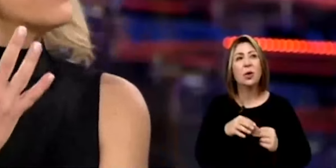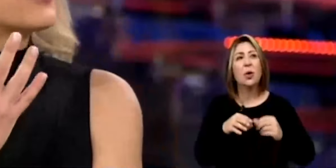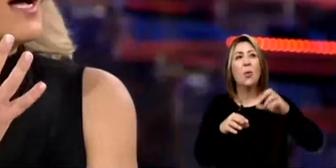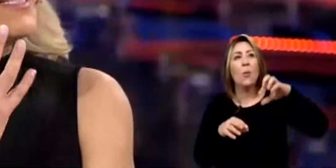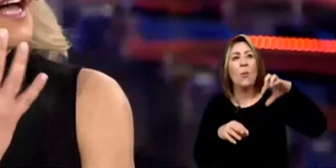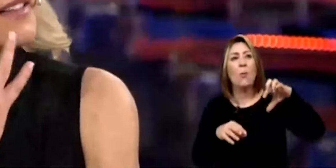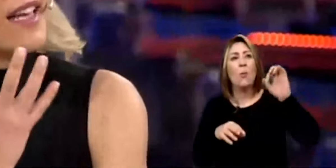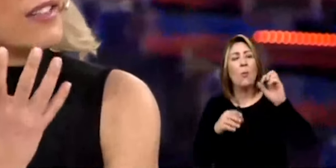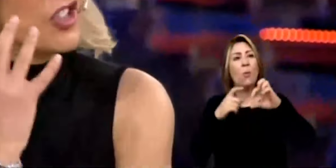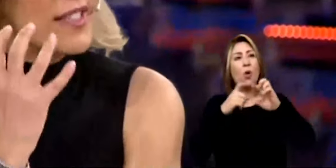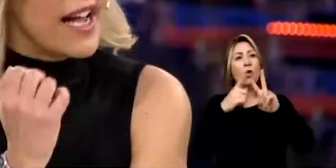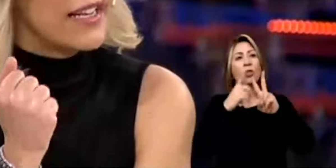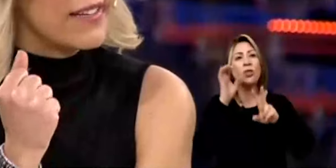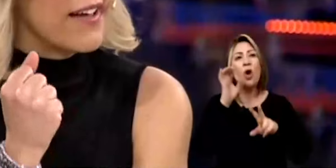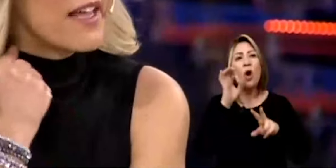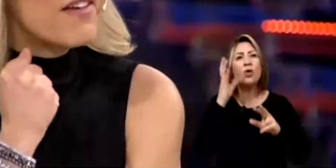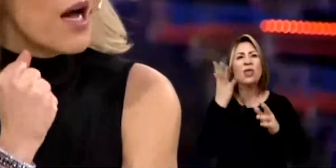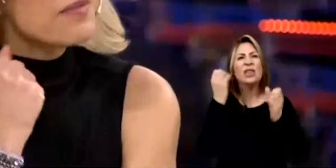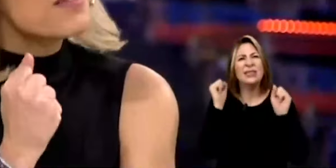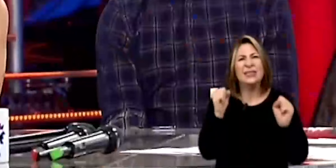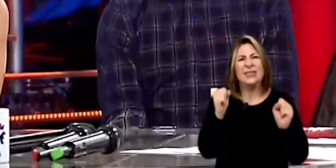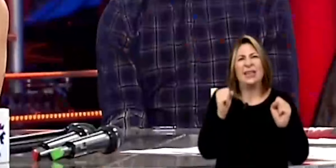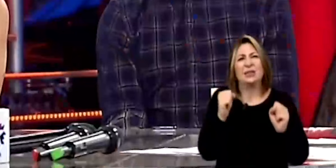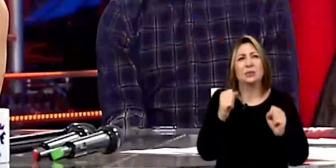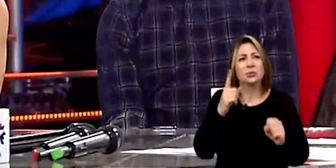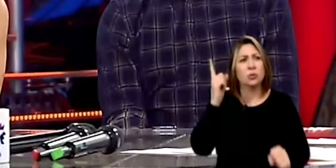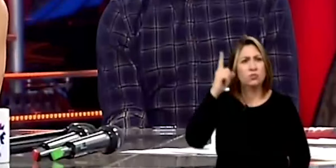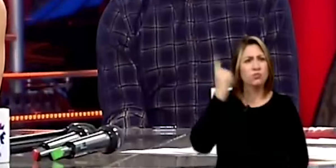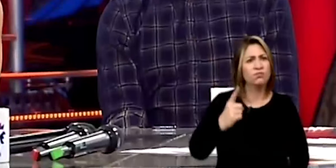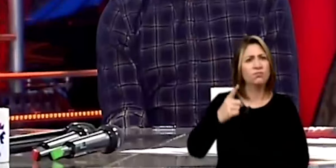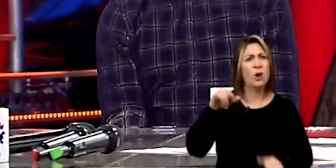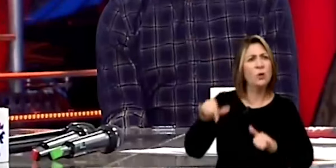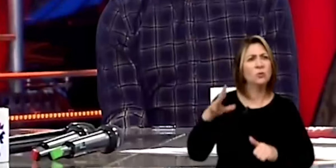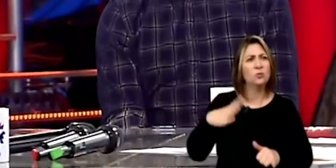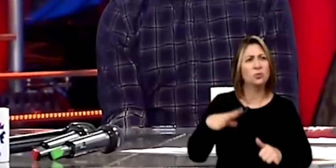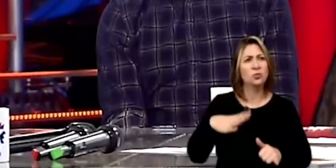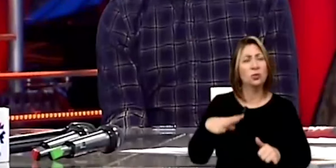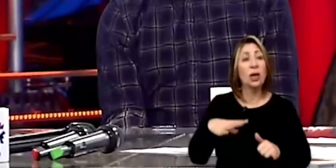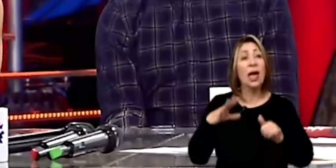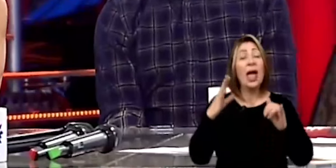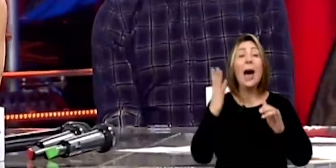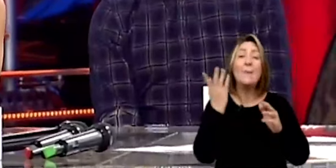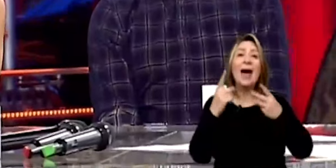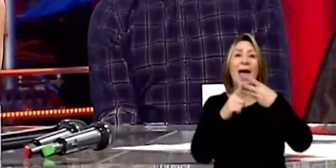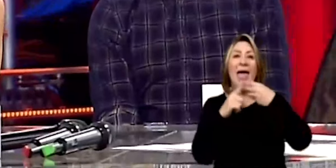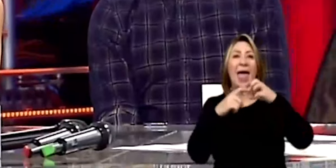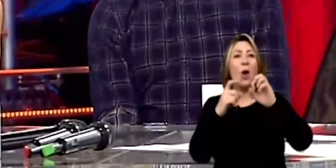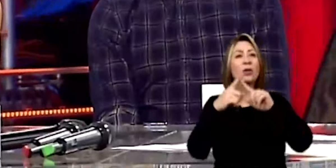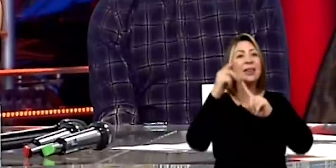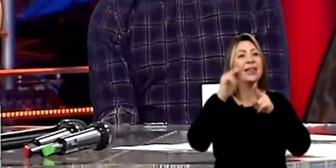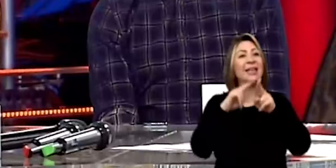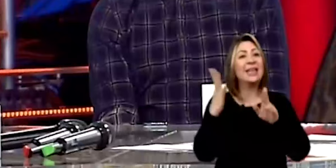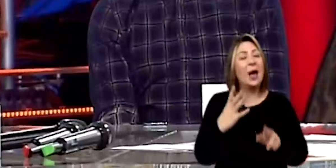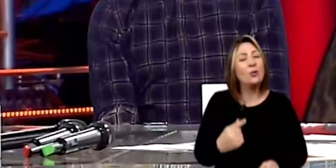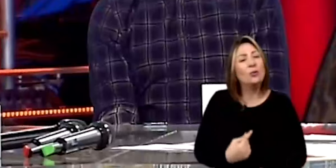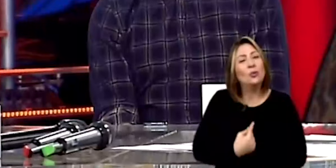Porno birazcık daha sert gelir cinsellikte ve yaptırımı birazcık daha yüksektir karşı tarafa. Erotikte daha duygusallık olduğu